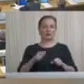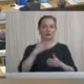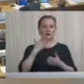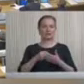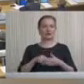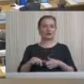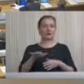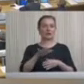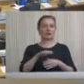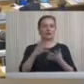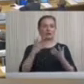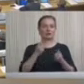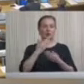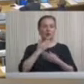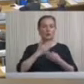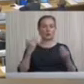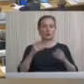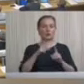Євгеній Холод.